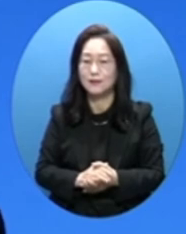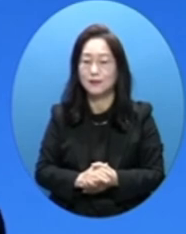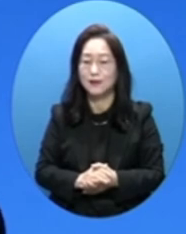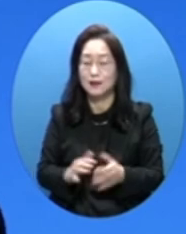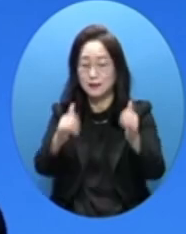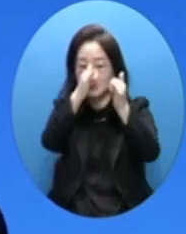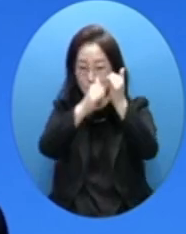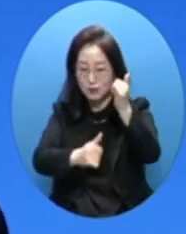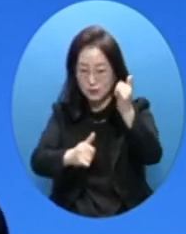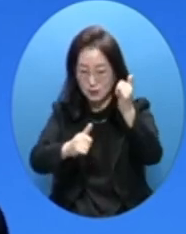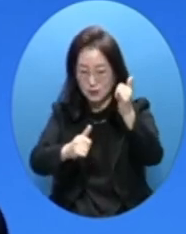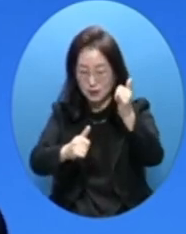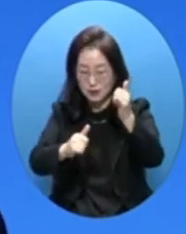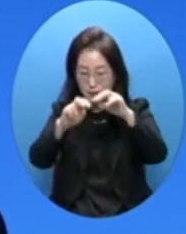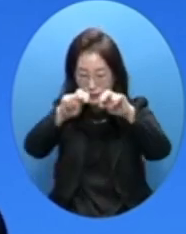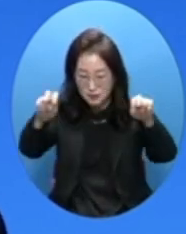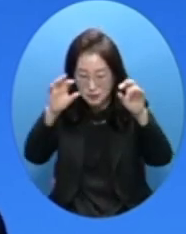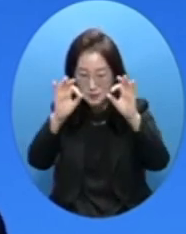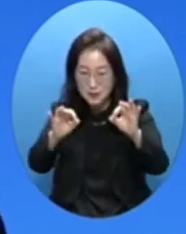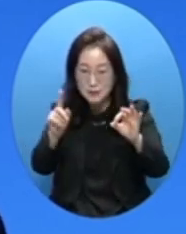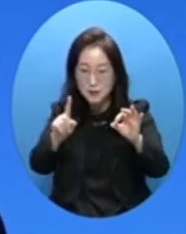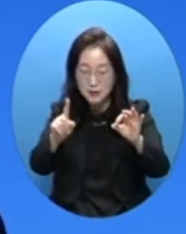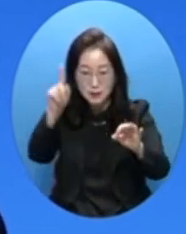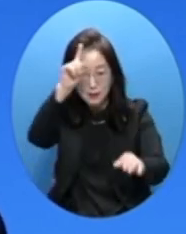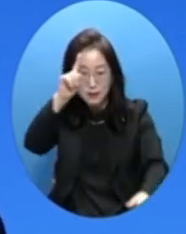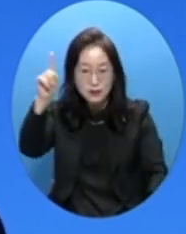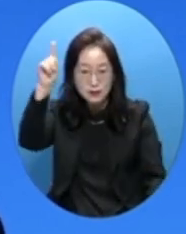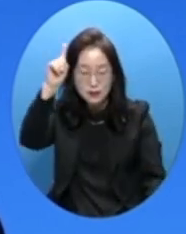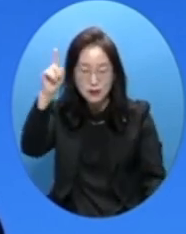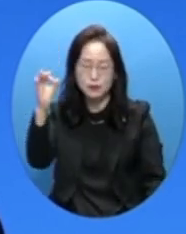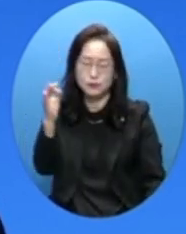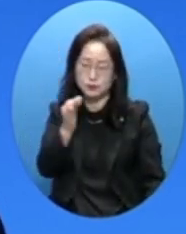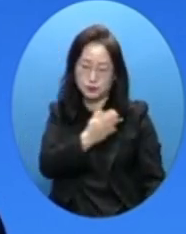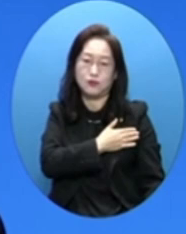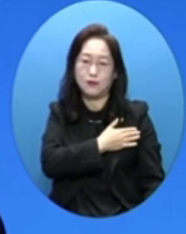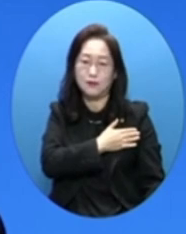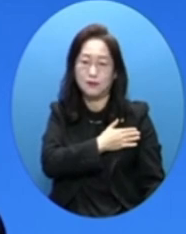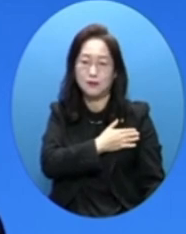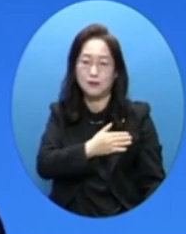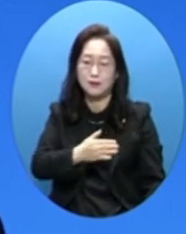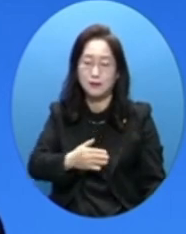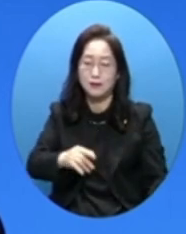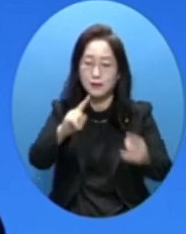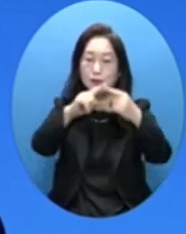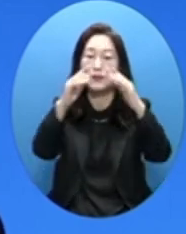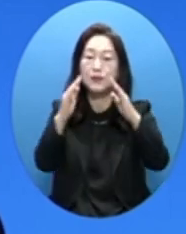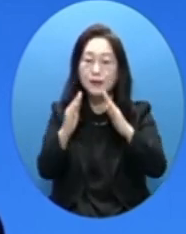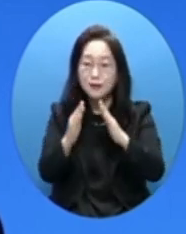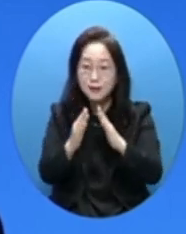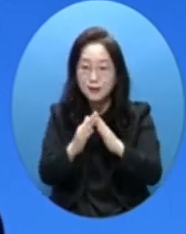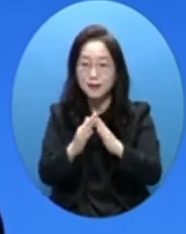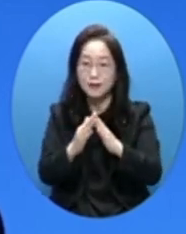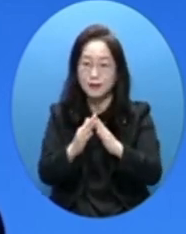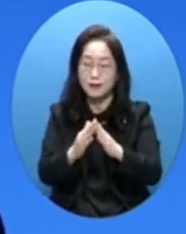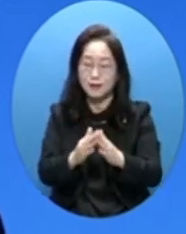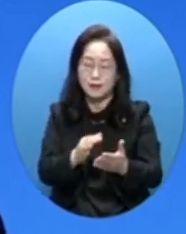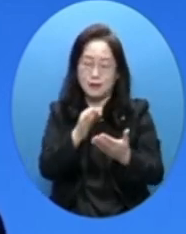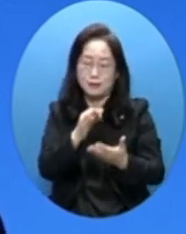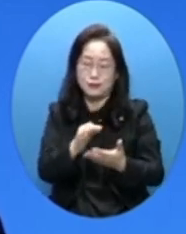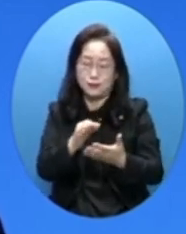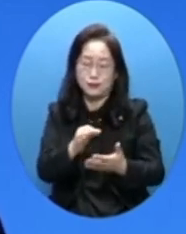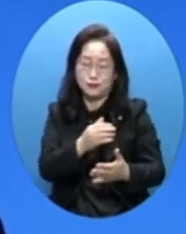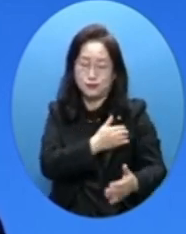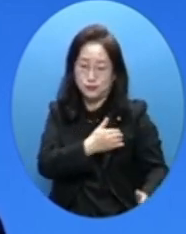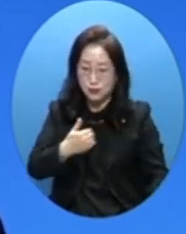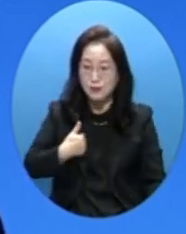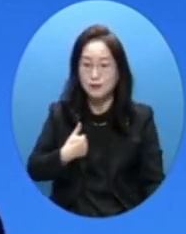역사를 보면 러시아가 부강한 나라였습니다. 교회가 부유한 교회가 되었습니다.